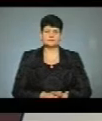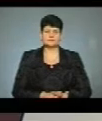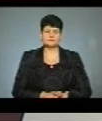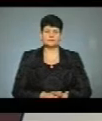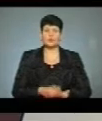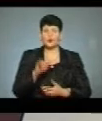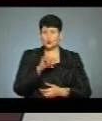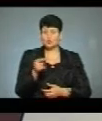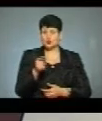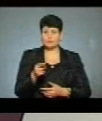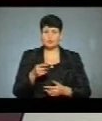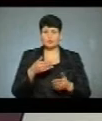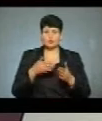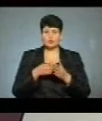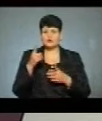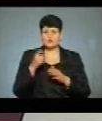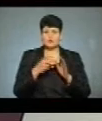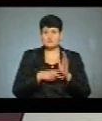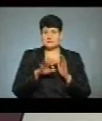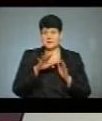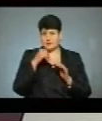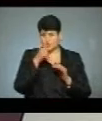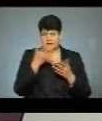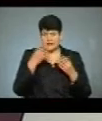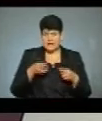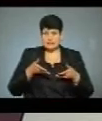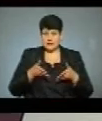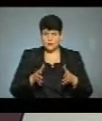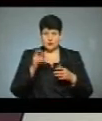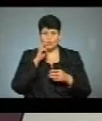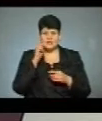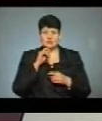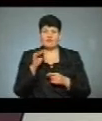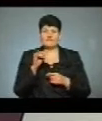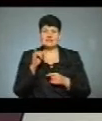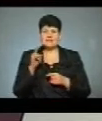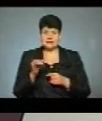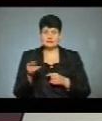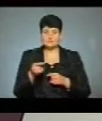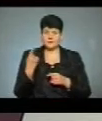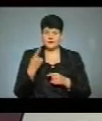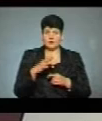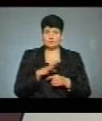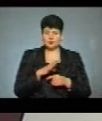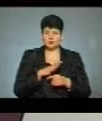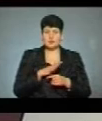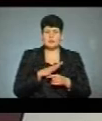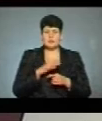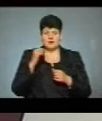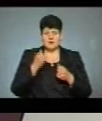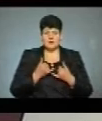У Тернополі до 175-річчя із дня народження українського фізика з Тернопільщини Івана Полія відбулася поминальна